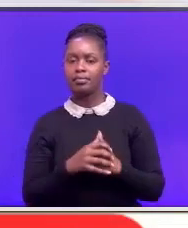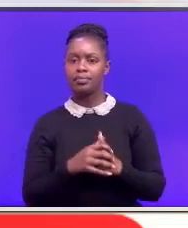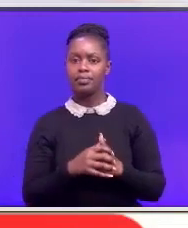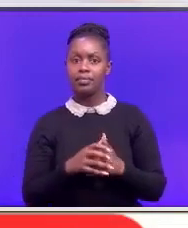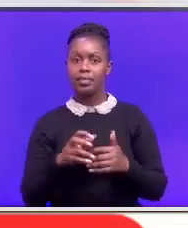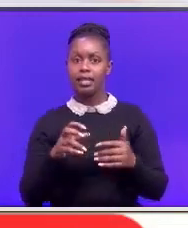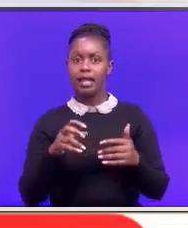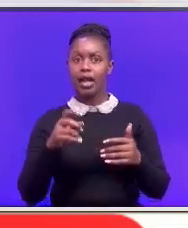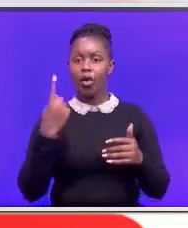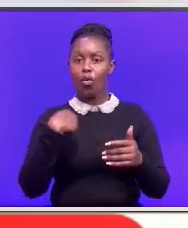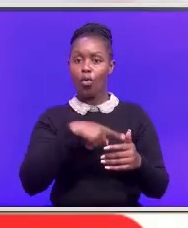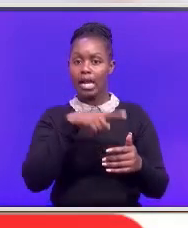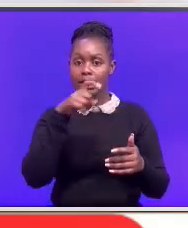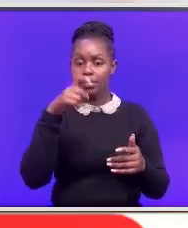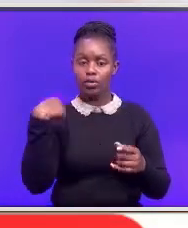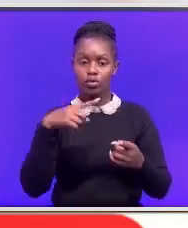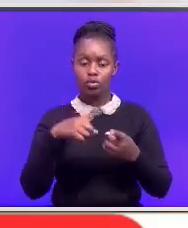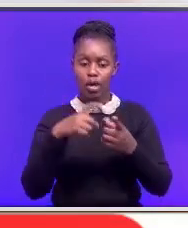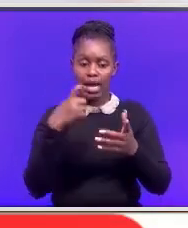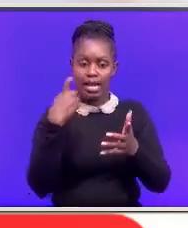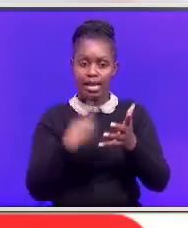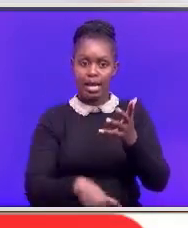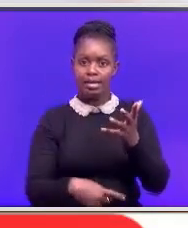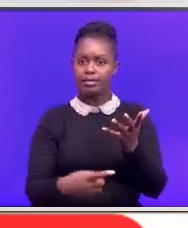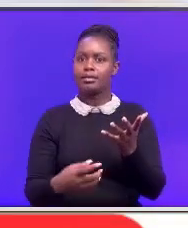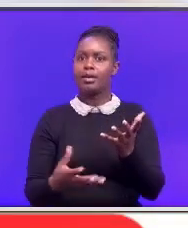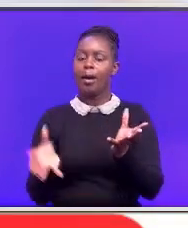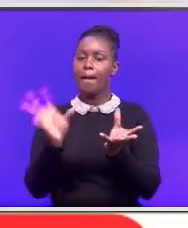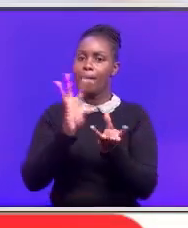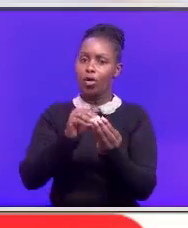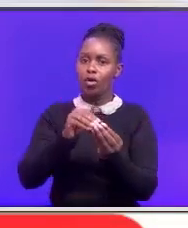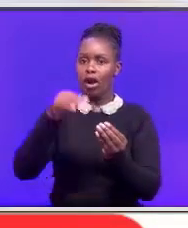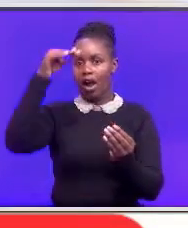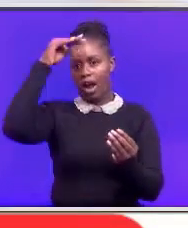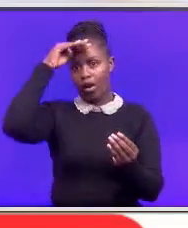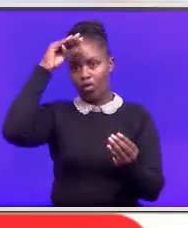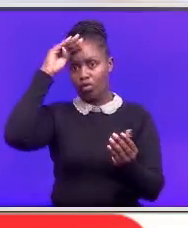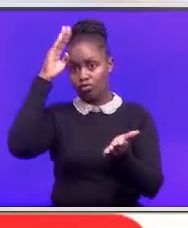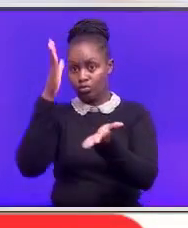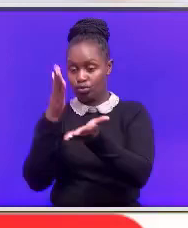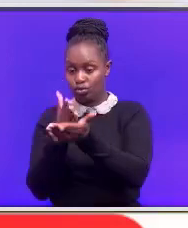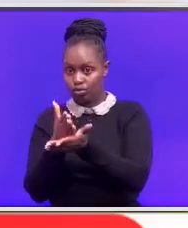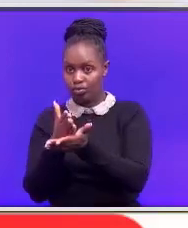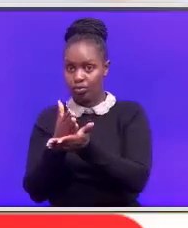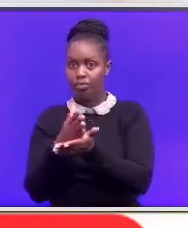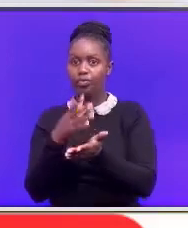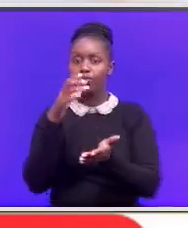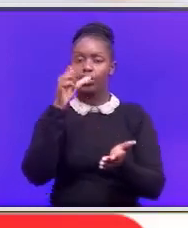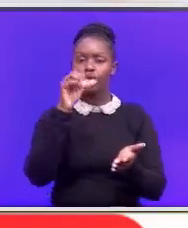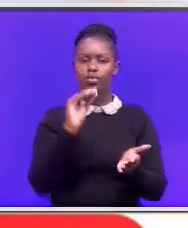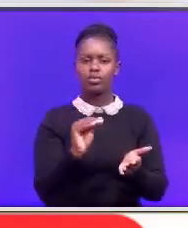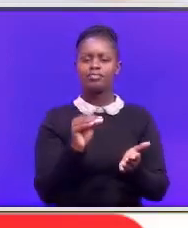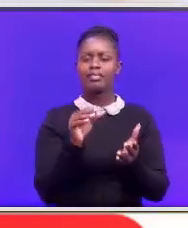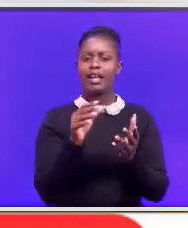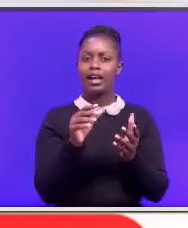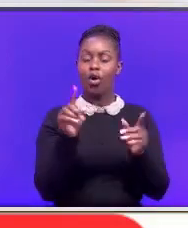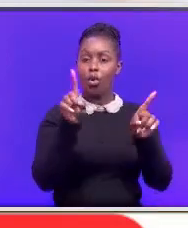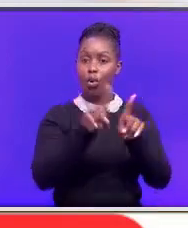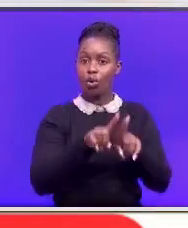Inafaa tuweke hata taxes zaidi kwa maneno ya pombe, sio? So itakuwa ni vizuri